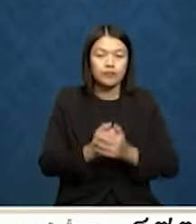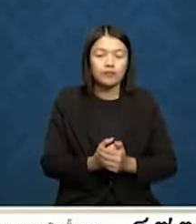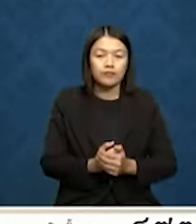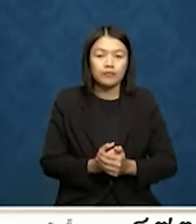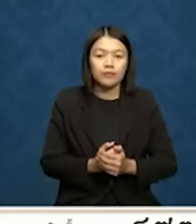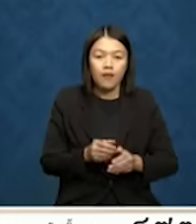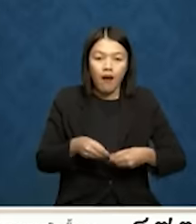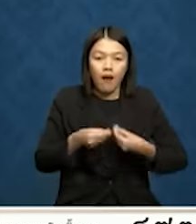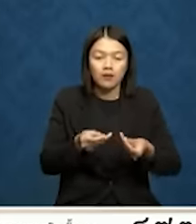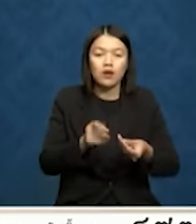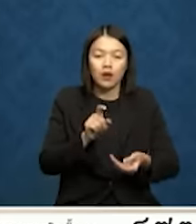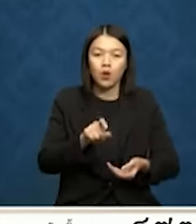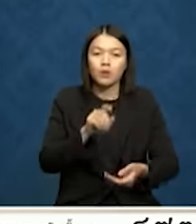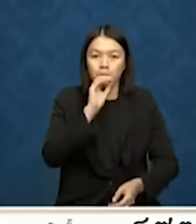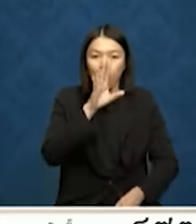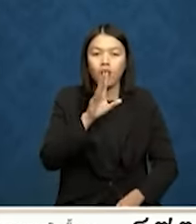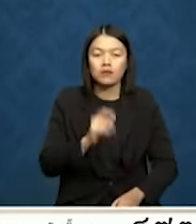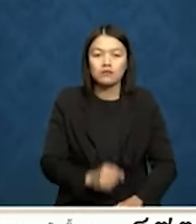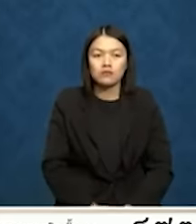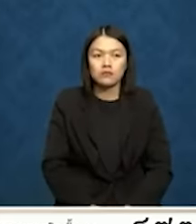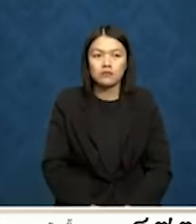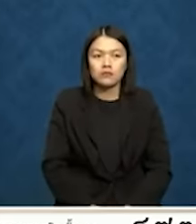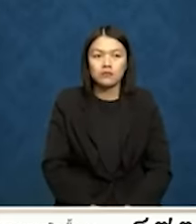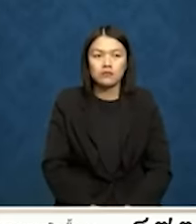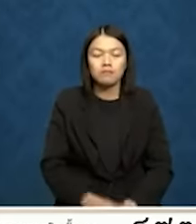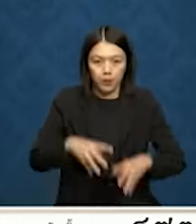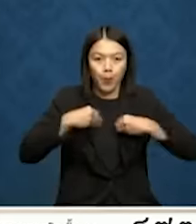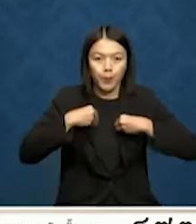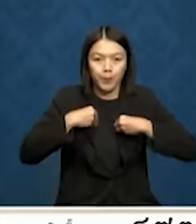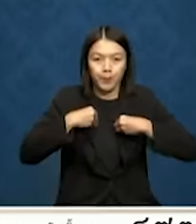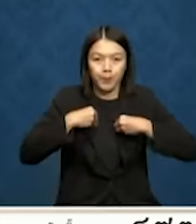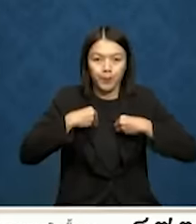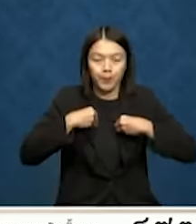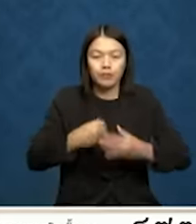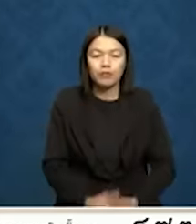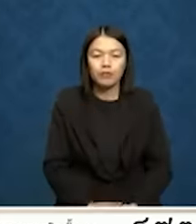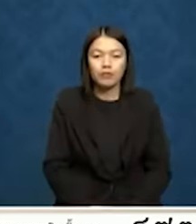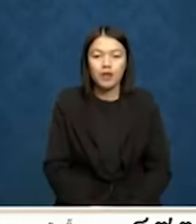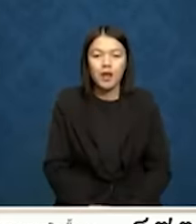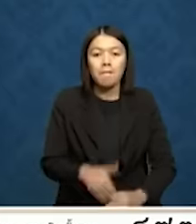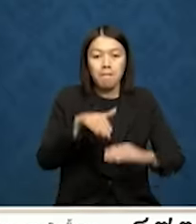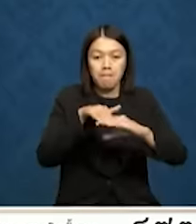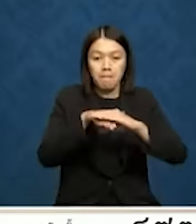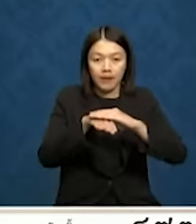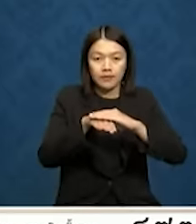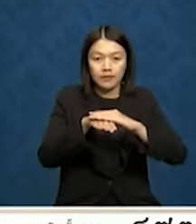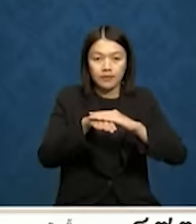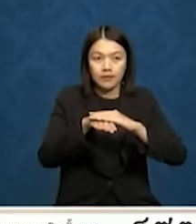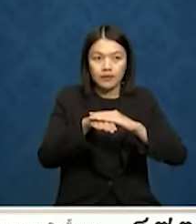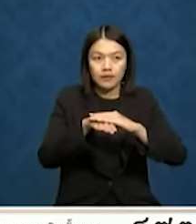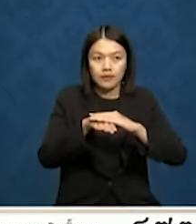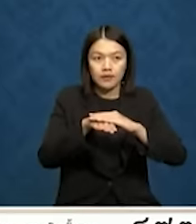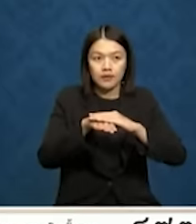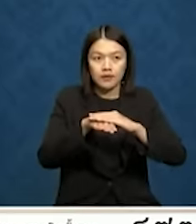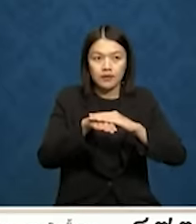ครับขอให้ท่านขานคำว่าเห็นชอบนะครับโดยเสียบบัตรแล้วก็ขาน